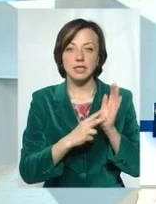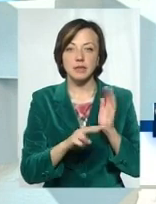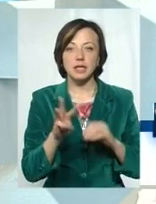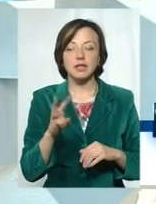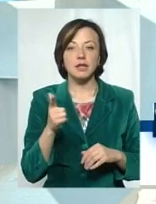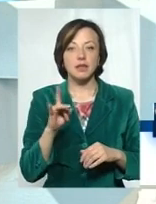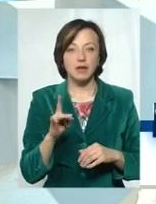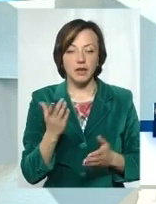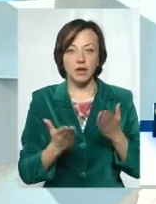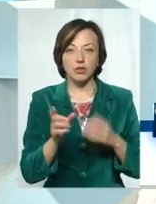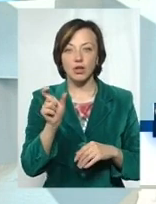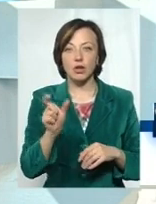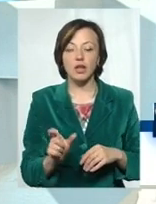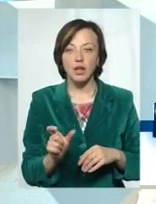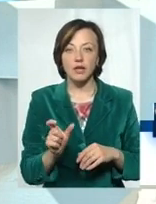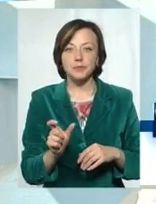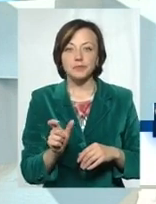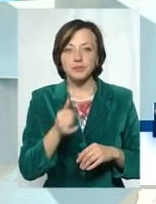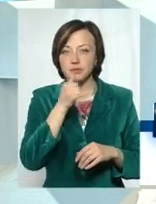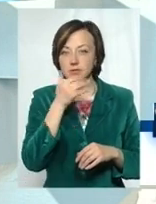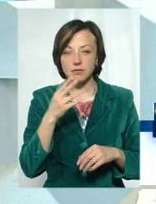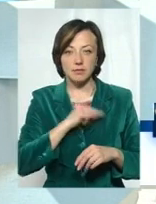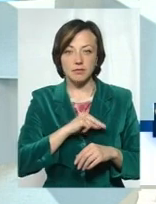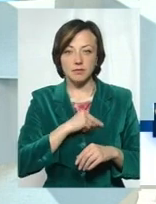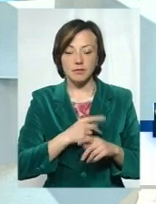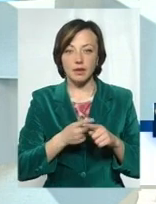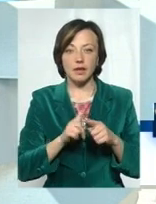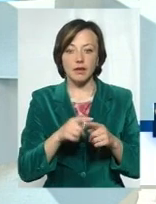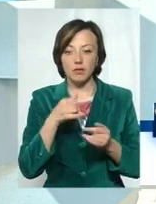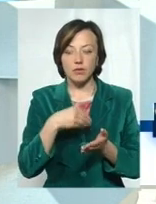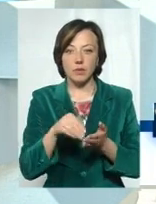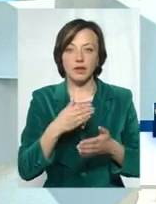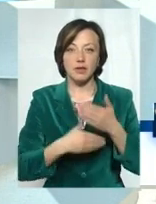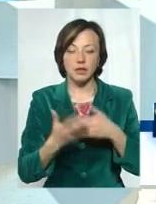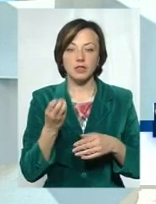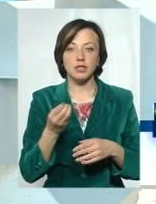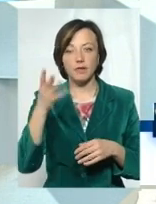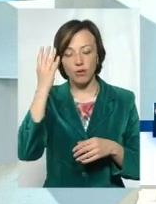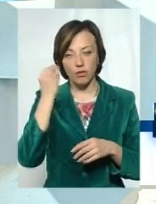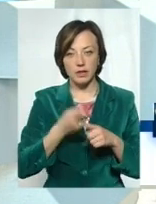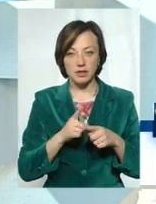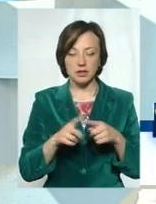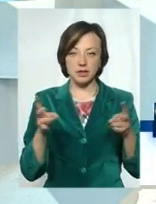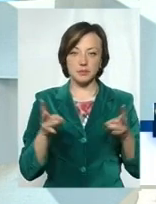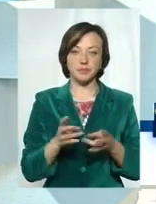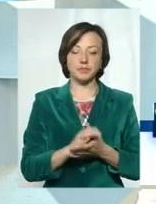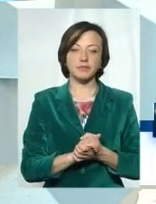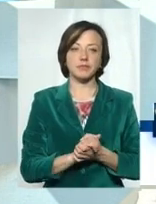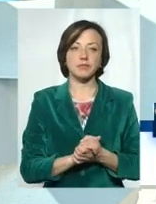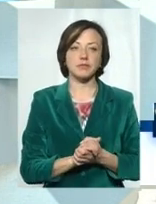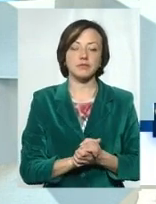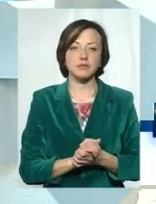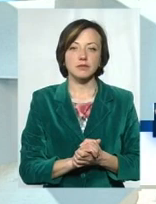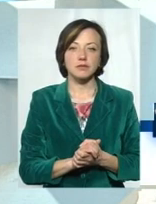гривні, тому що якщо людина не може працювати, це нереально навіть ліки якісь купити. Це інвалід, і, значить, треба врахувати це. Пільговики, які були